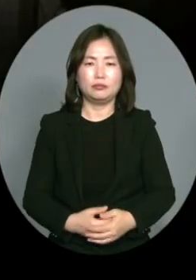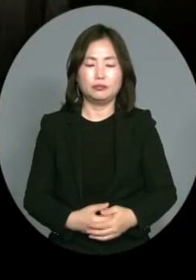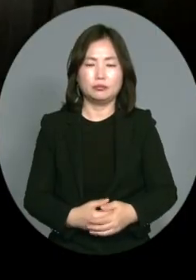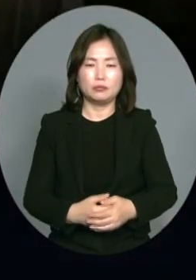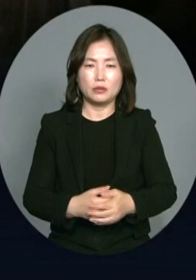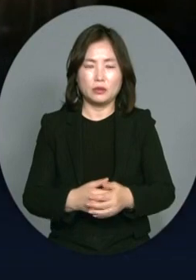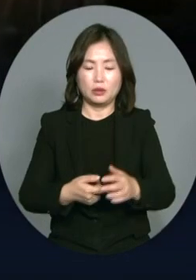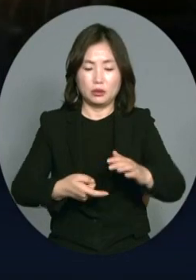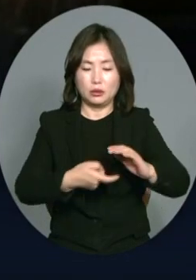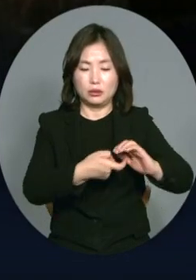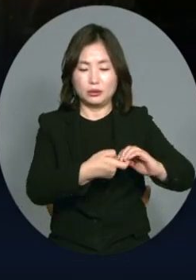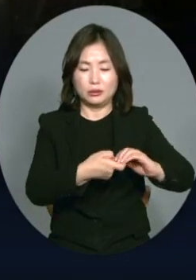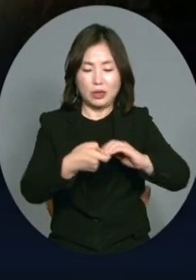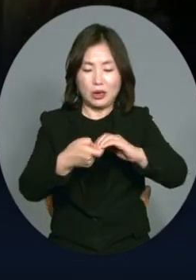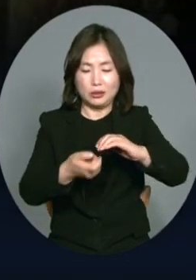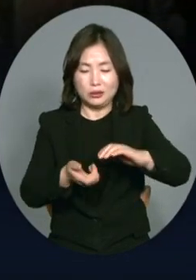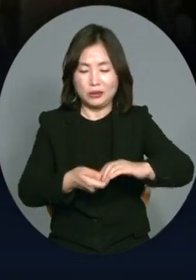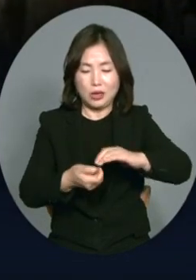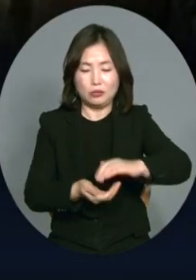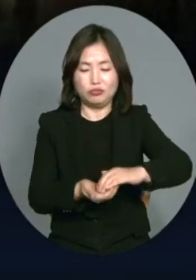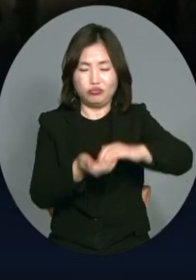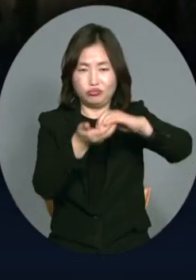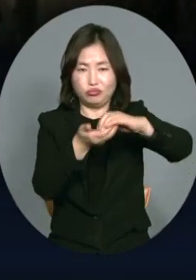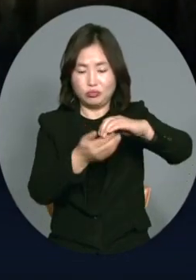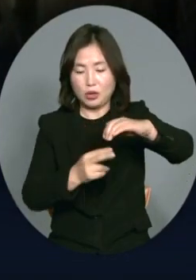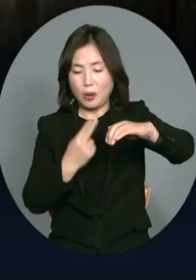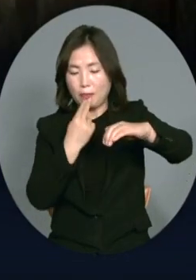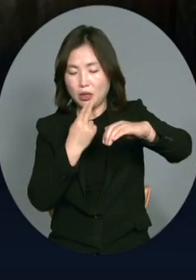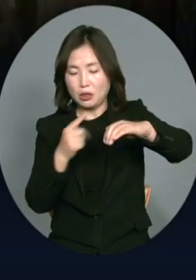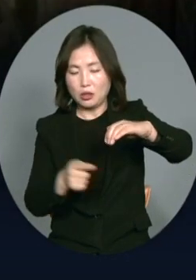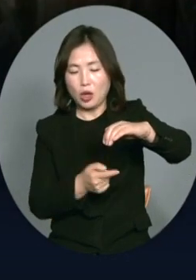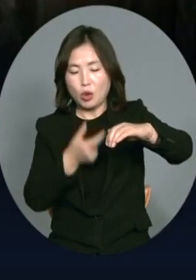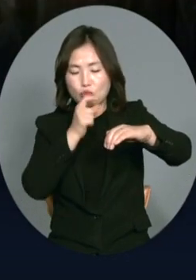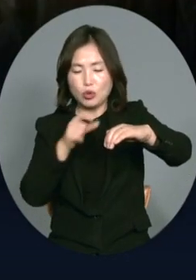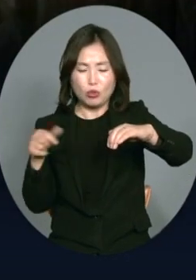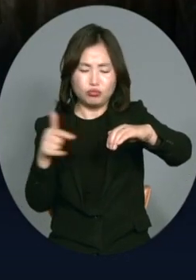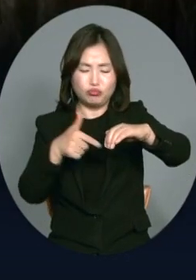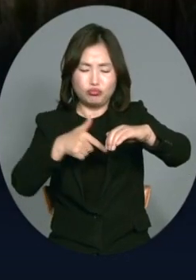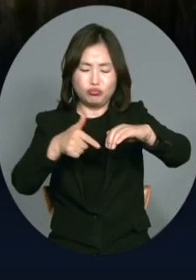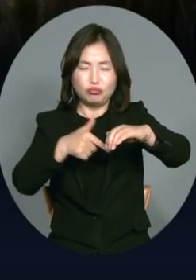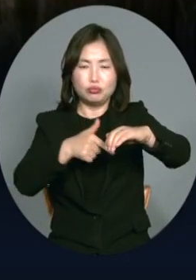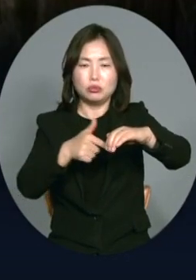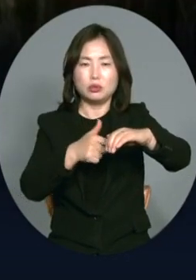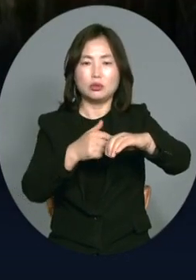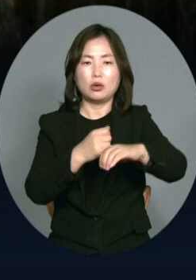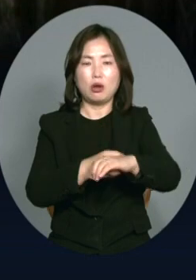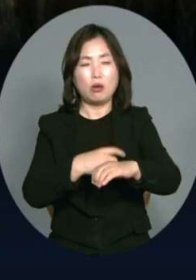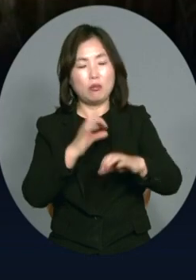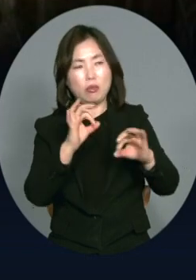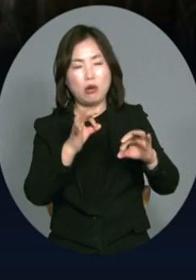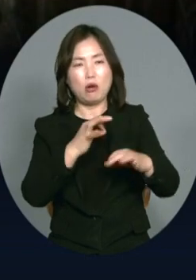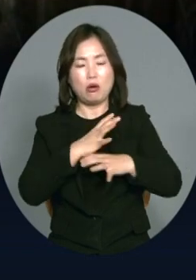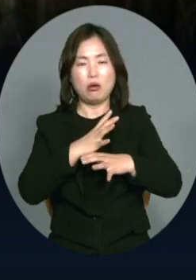렉카차가 와서 차를 아예 차체를 들어올려서 밑에 빠뜨리는 쪽을 계속 물을 붓더라고요